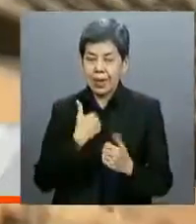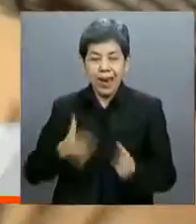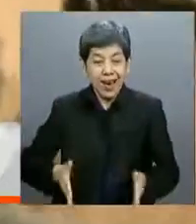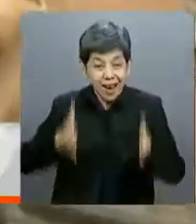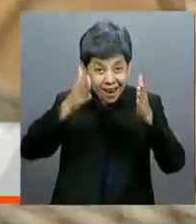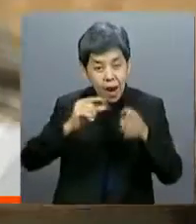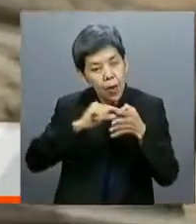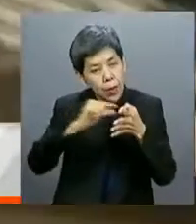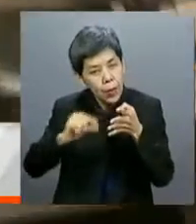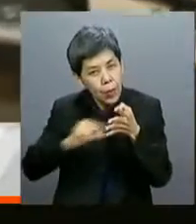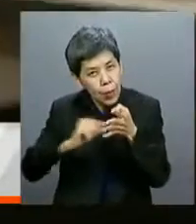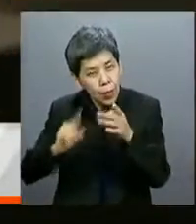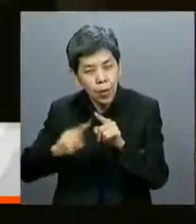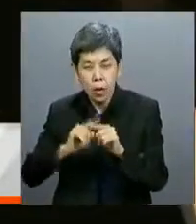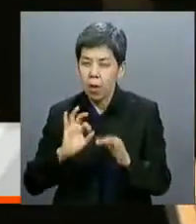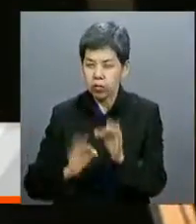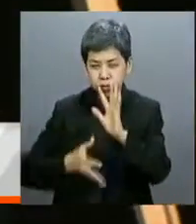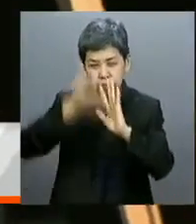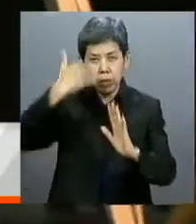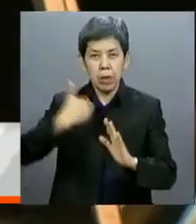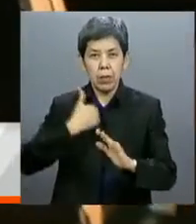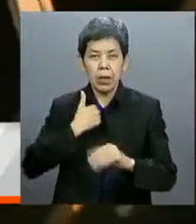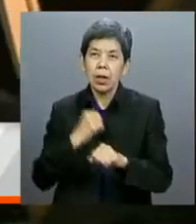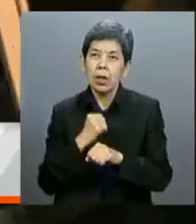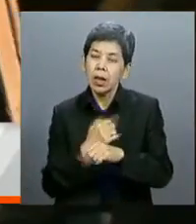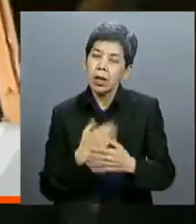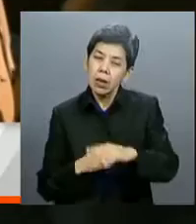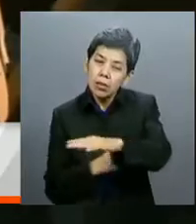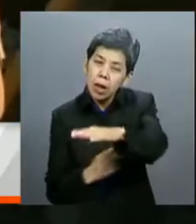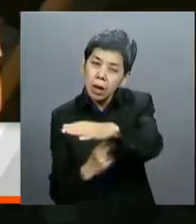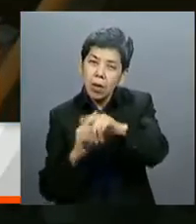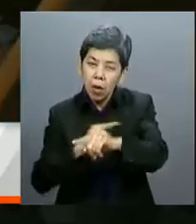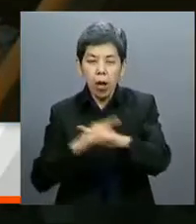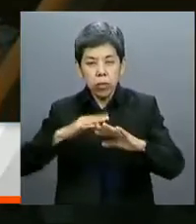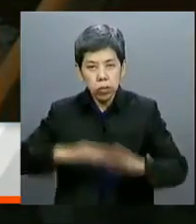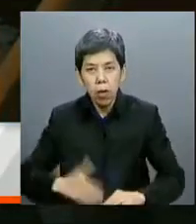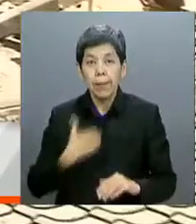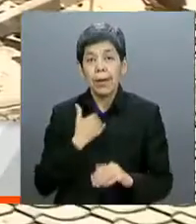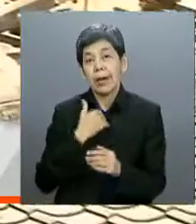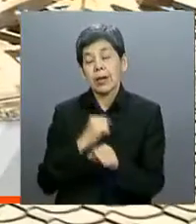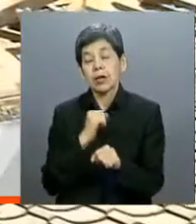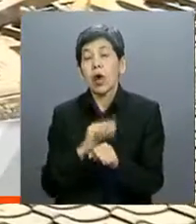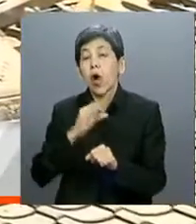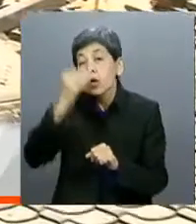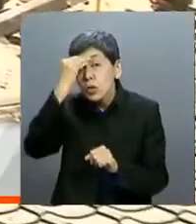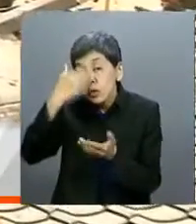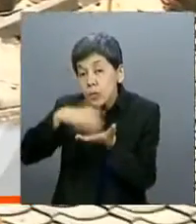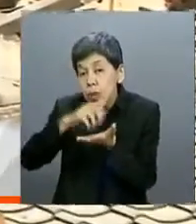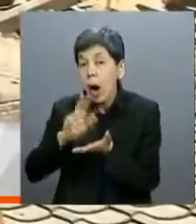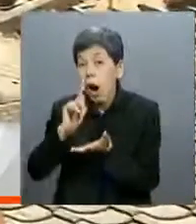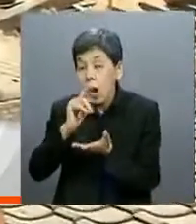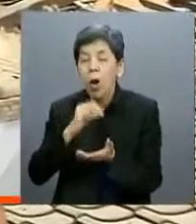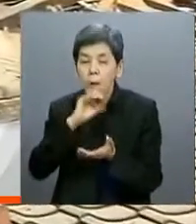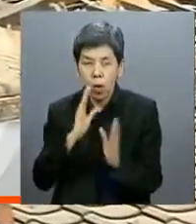และอพาร์ตเมนต์หลายหลังเกิดไฟไหม้และสะพานหลายแห่งพังถล่มขณะที่สำนักข่าวเกียวโดของญี่ปุ่นรายงานโดย